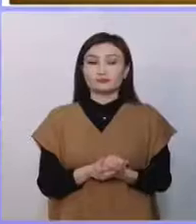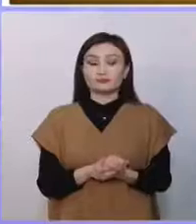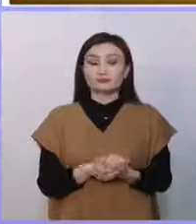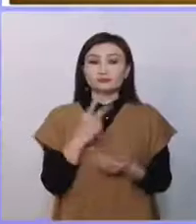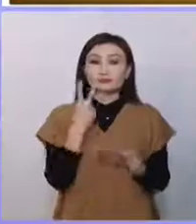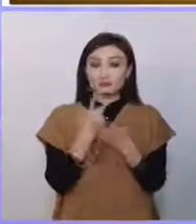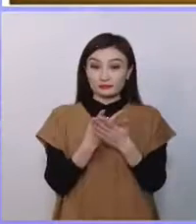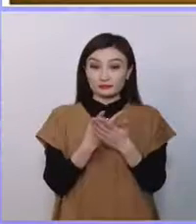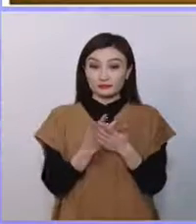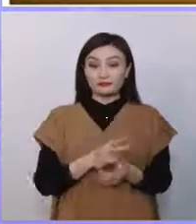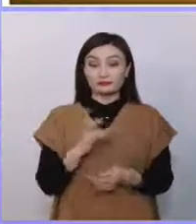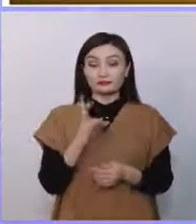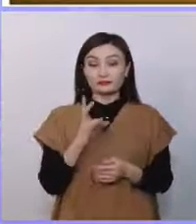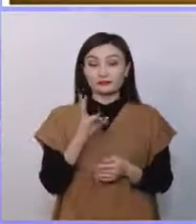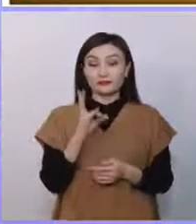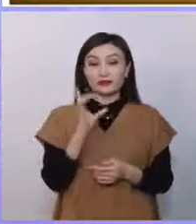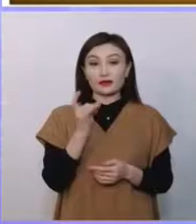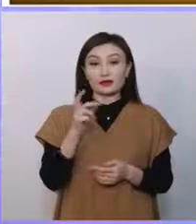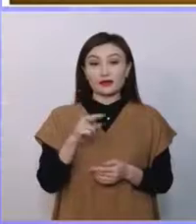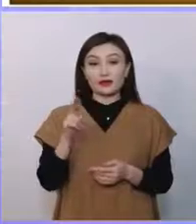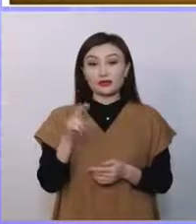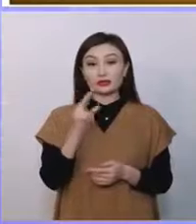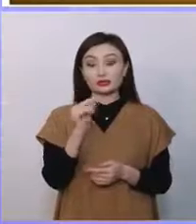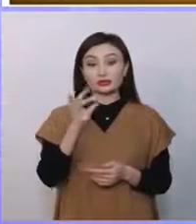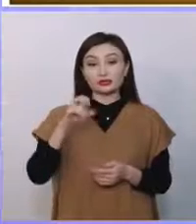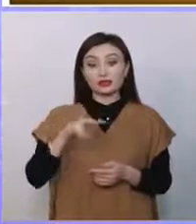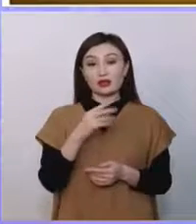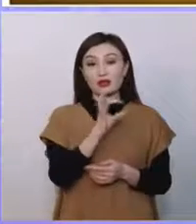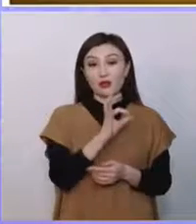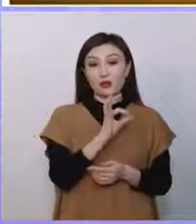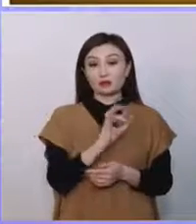посмотрите на ряд чисел 0